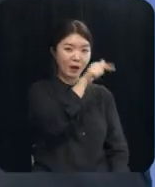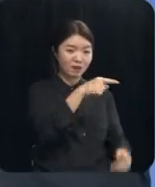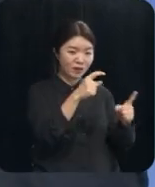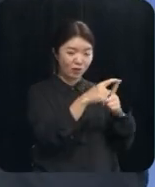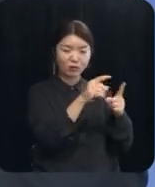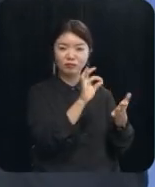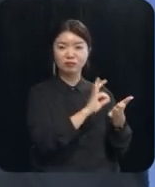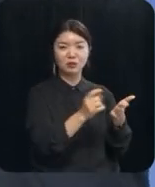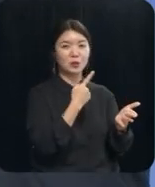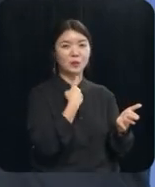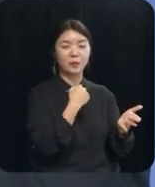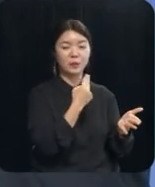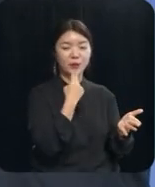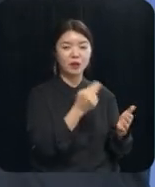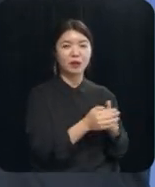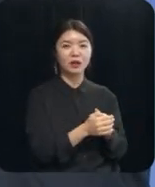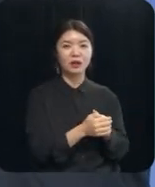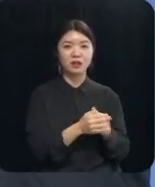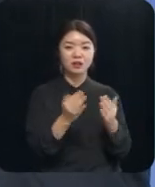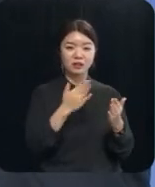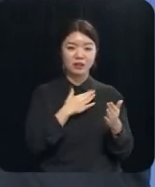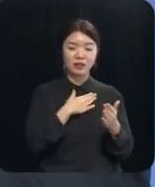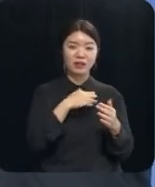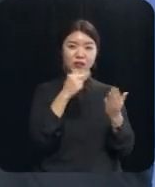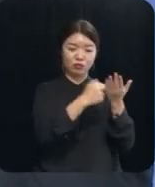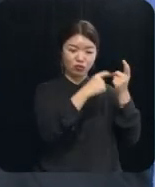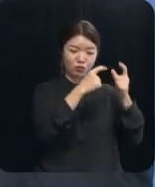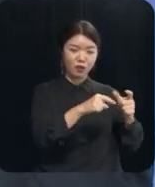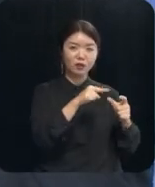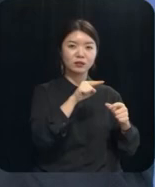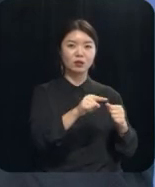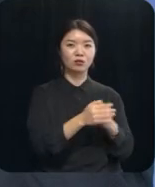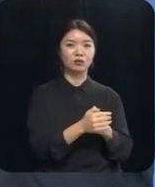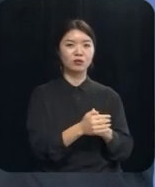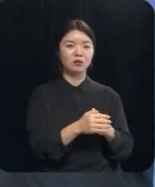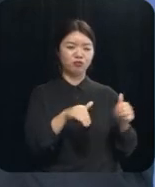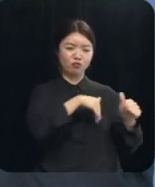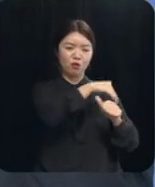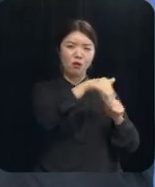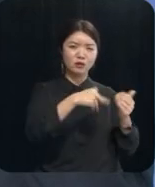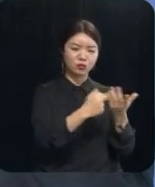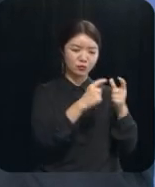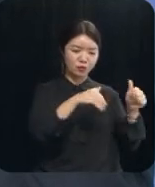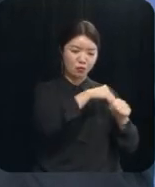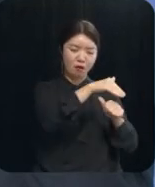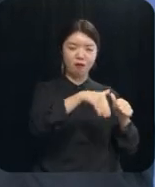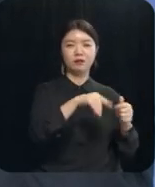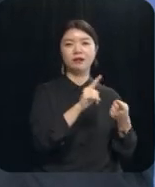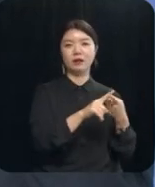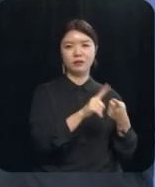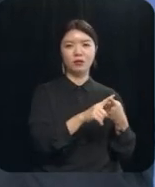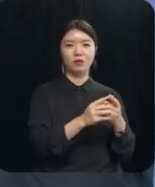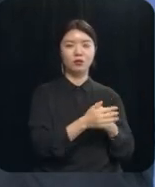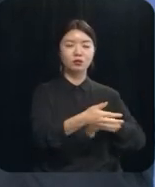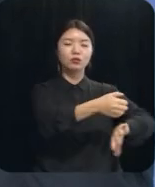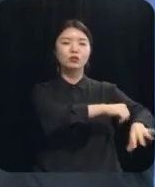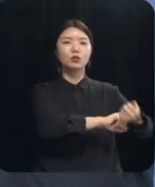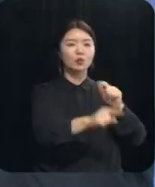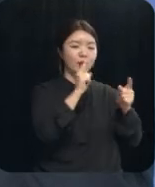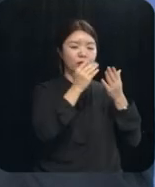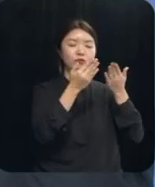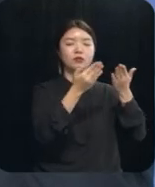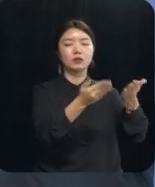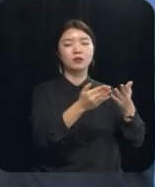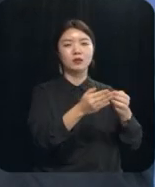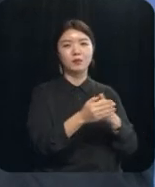썼지만 그러니까 고기철 제주도의 후보의 말씀은 제주도의 그런 사정을 제주도의 사정을 그런 사정을 적극적으로 말씀을